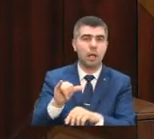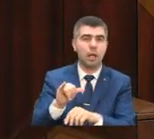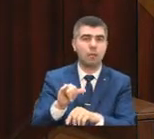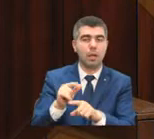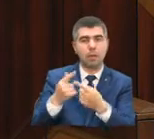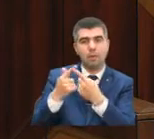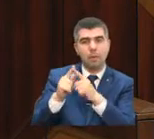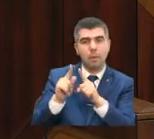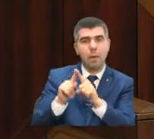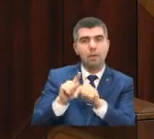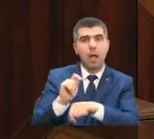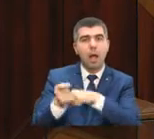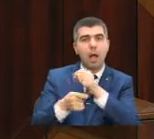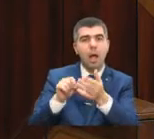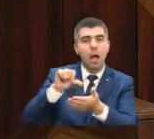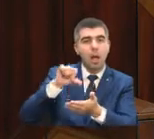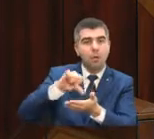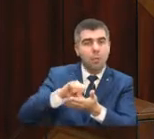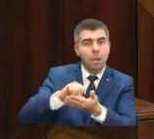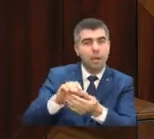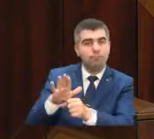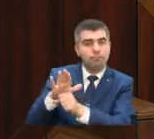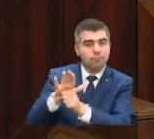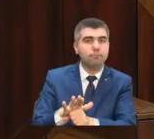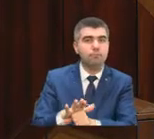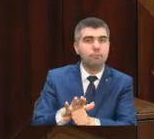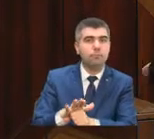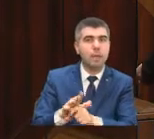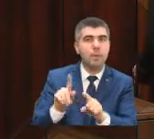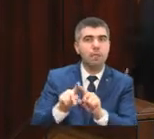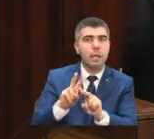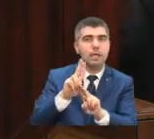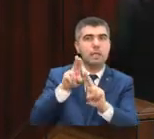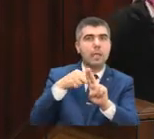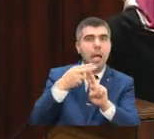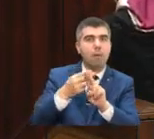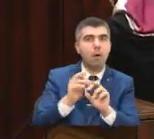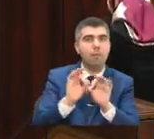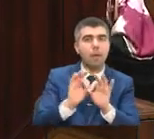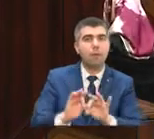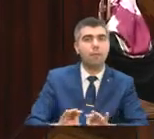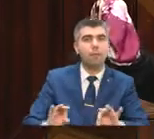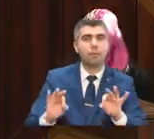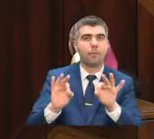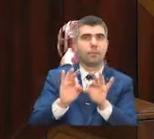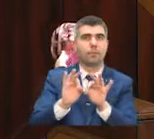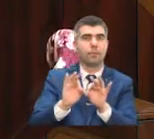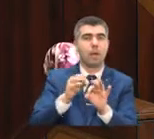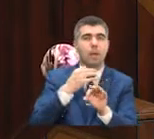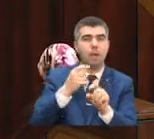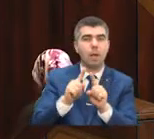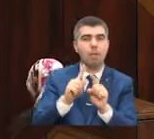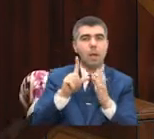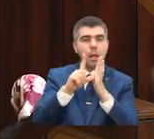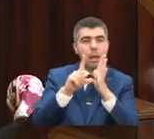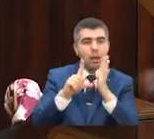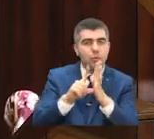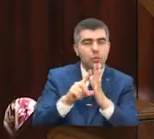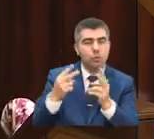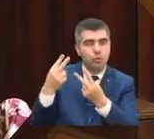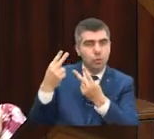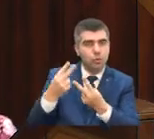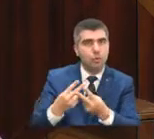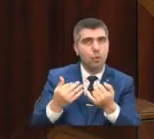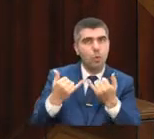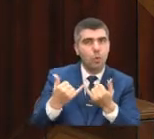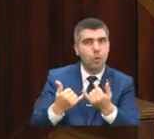الوسط القروي، هذا تهرب من الجواب على تعهدكم، لأن سبقتوا تعهدتوا قلتوا نجيبوا قانون الوسط القروي. اليوم السيد في